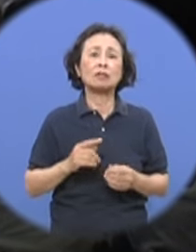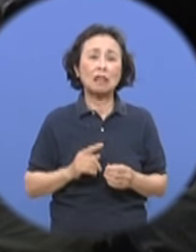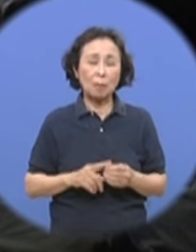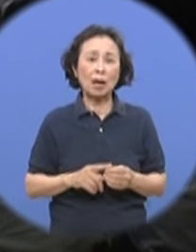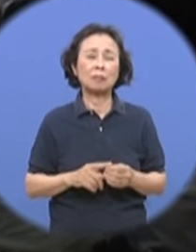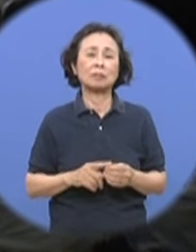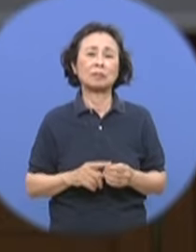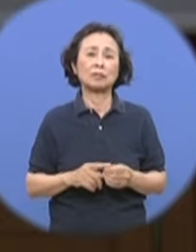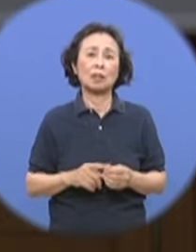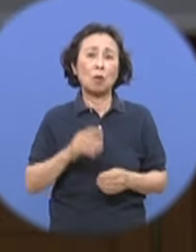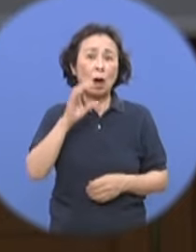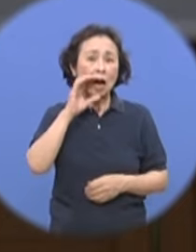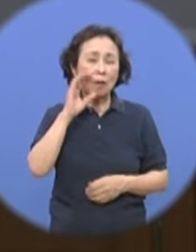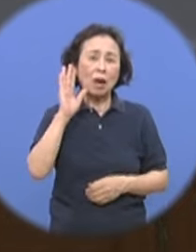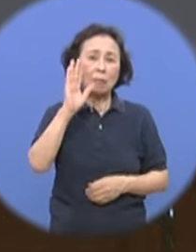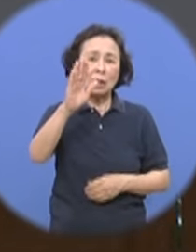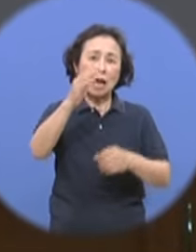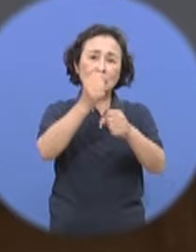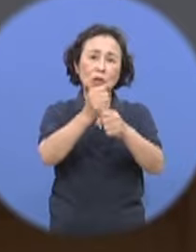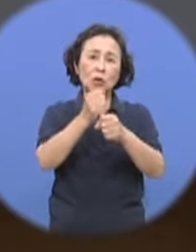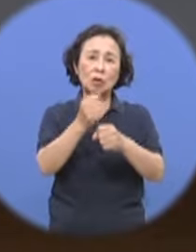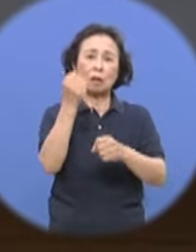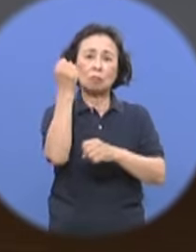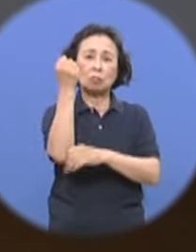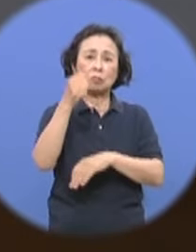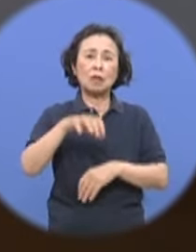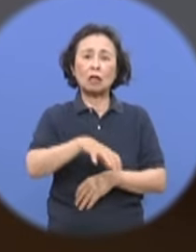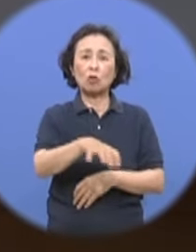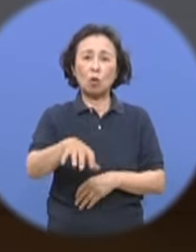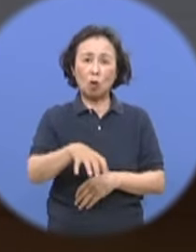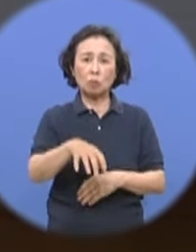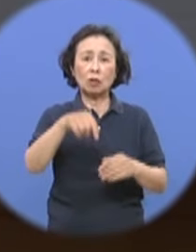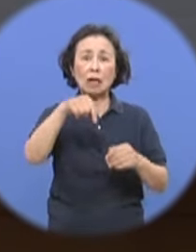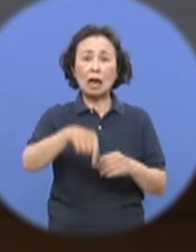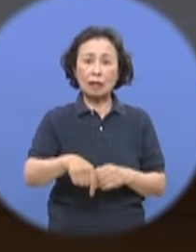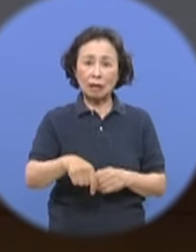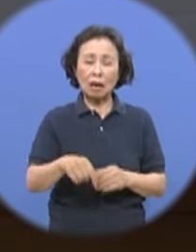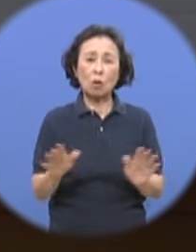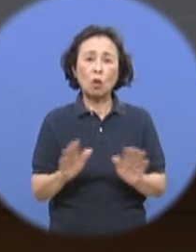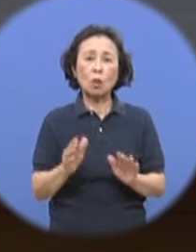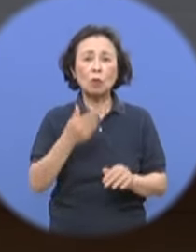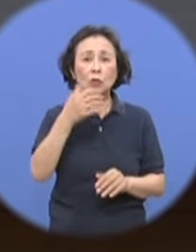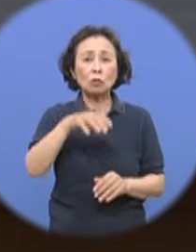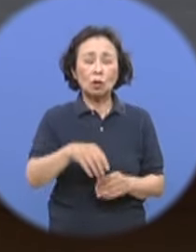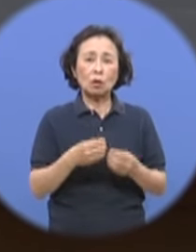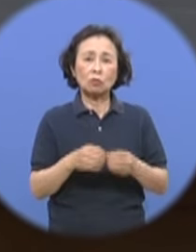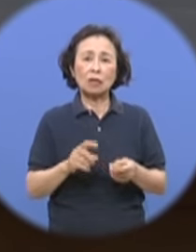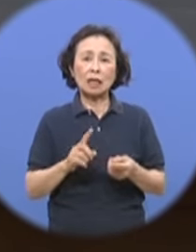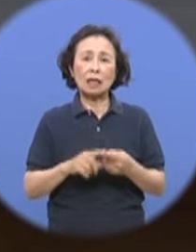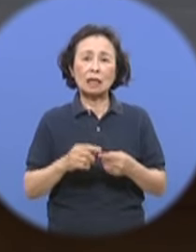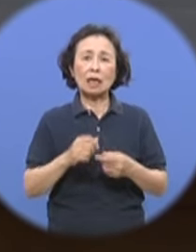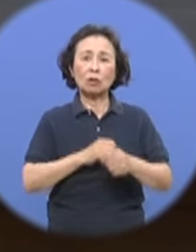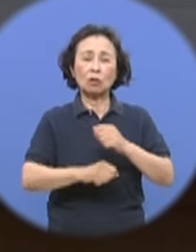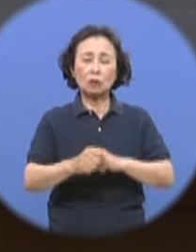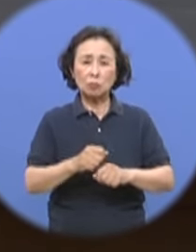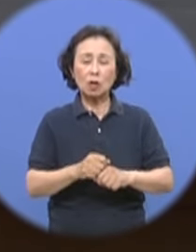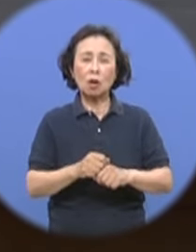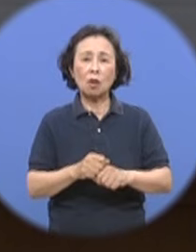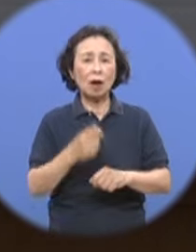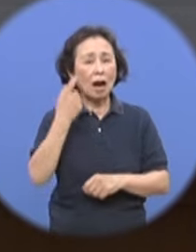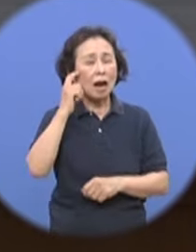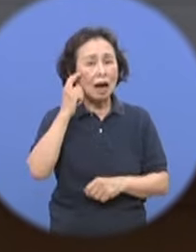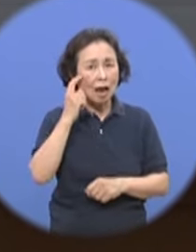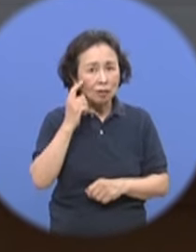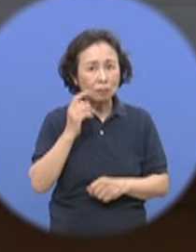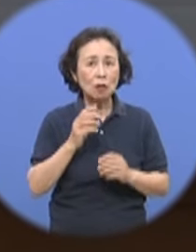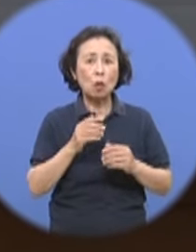置した和歌山未来創造プラットフォームのうち子ども食堂の具体的な取り組みを検討するワーキングチームのチ